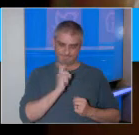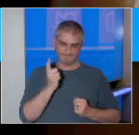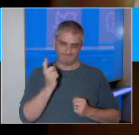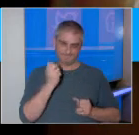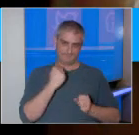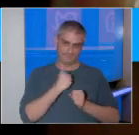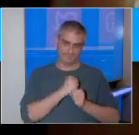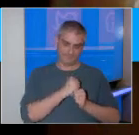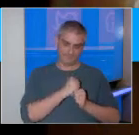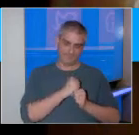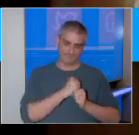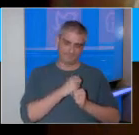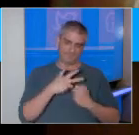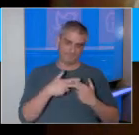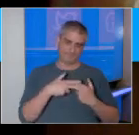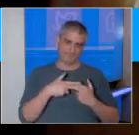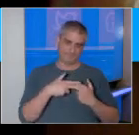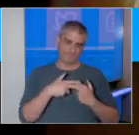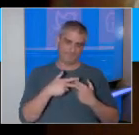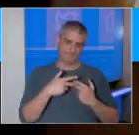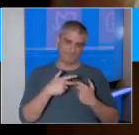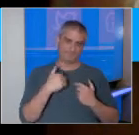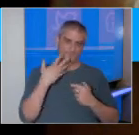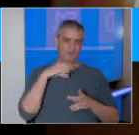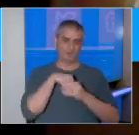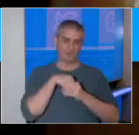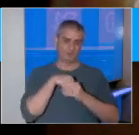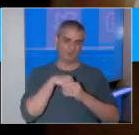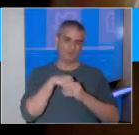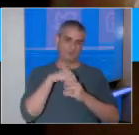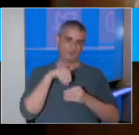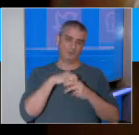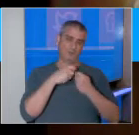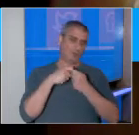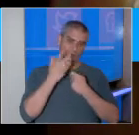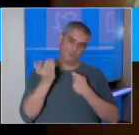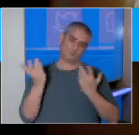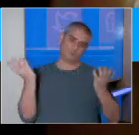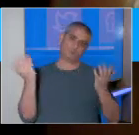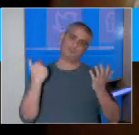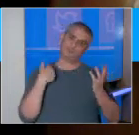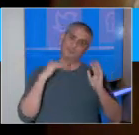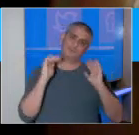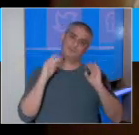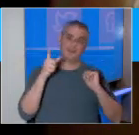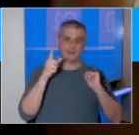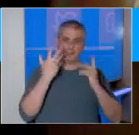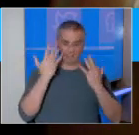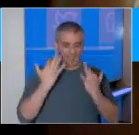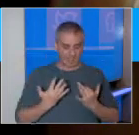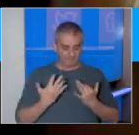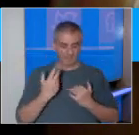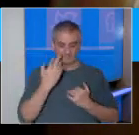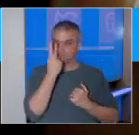שעומדים לצאת, שעומדים להיות מיוצגים בתנועה הזאת. אוקיי. ואני מאחלת להם